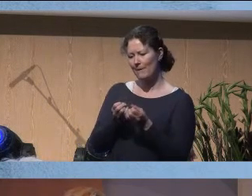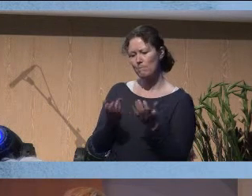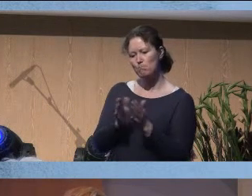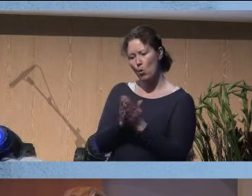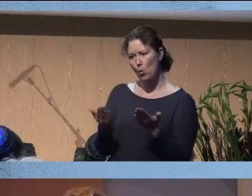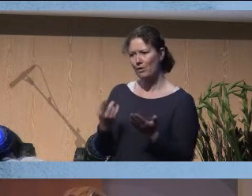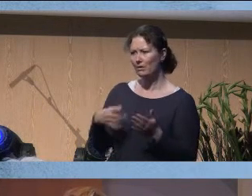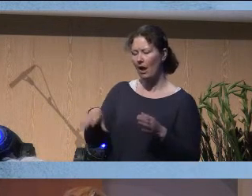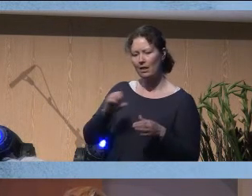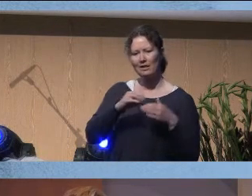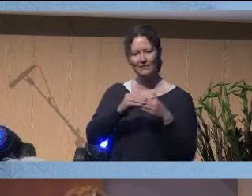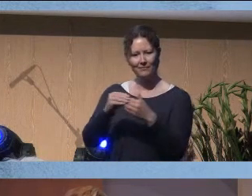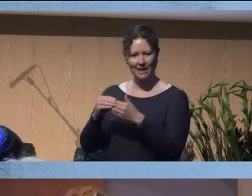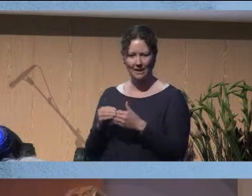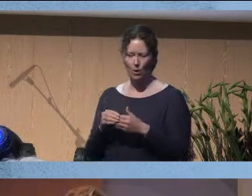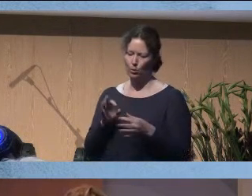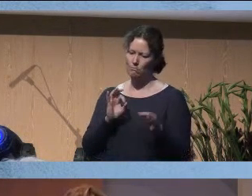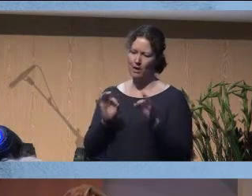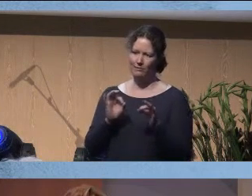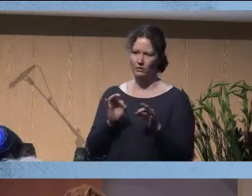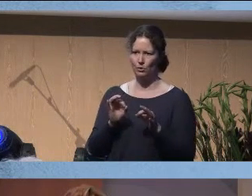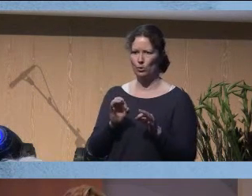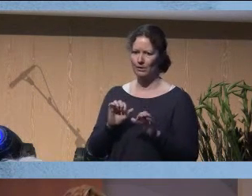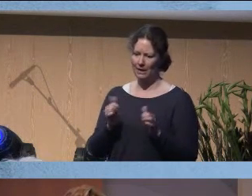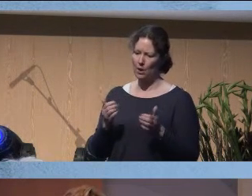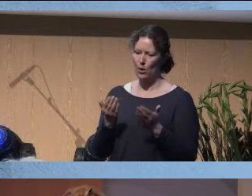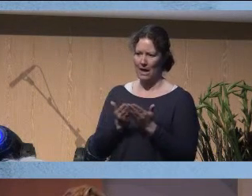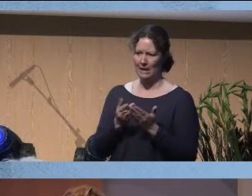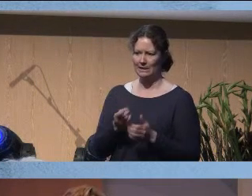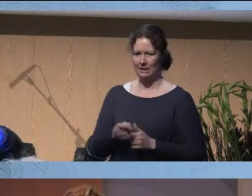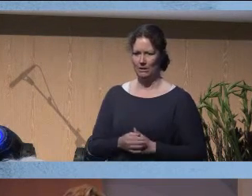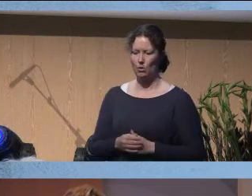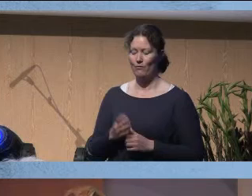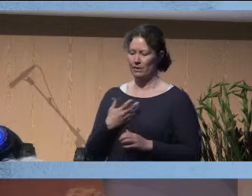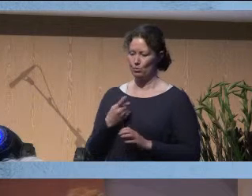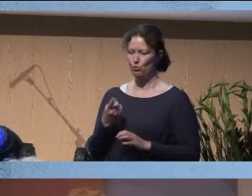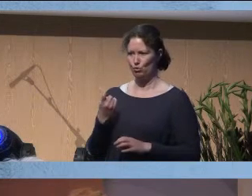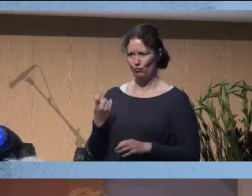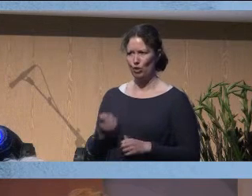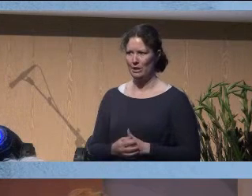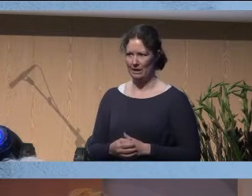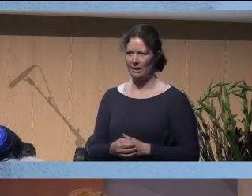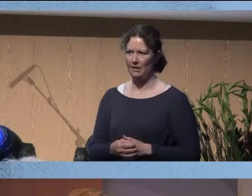deres venner. Praktfull, kjekk å lese, utfordrende.